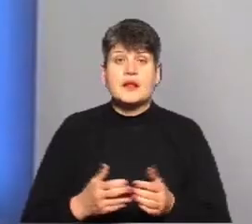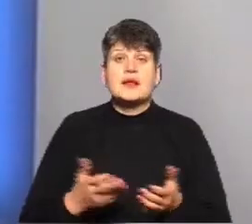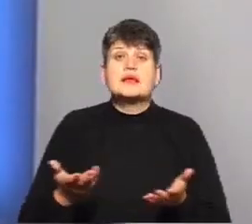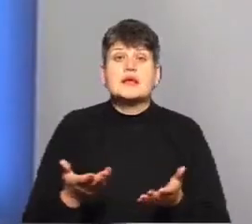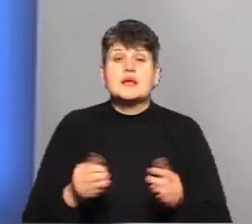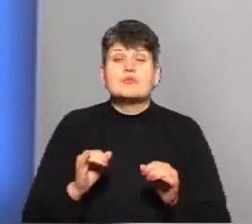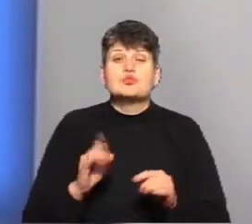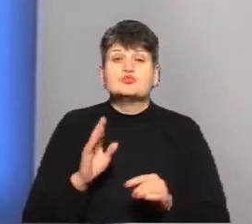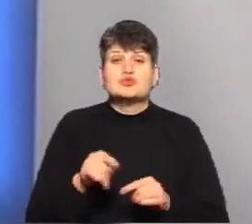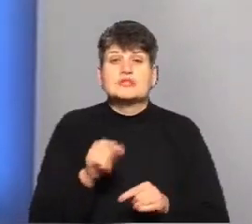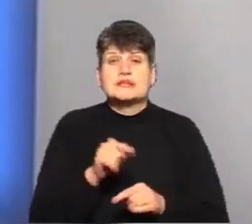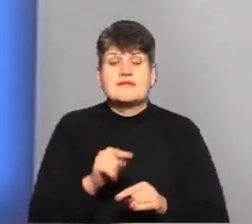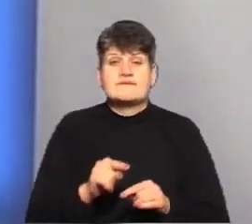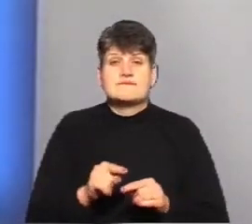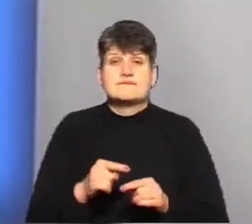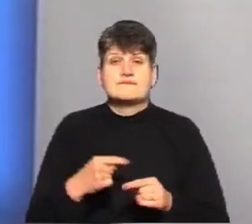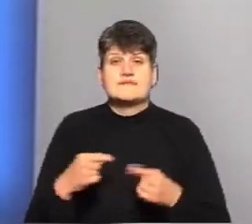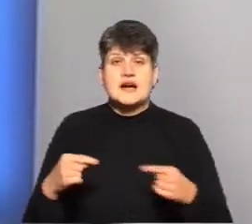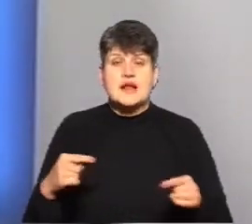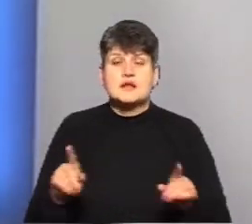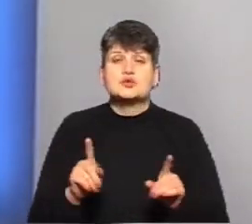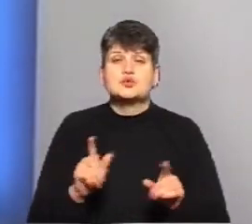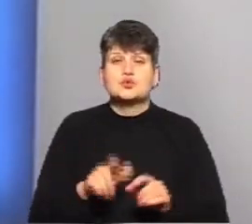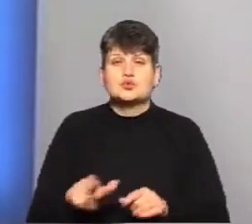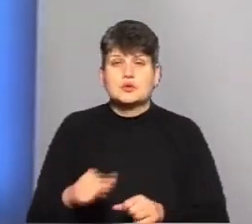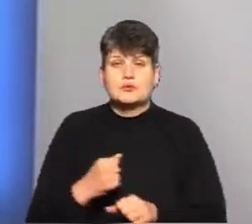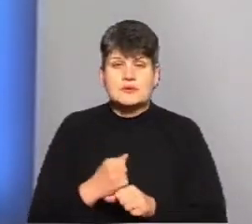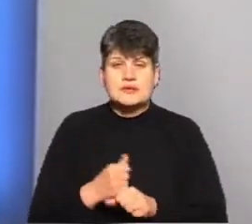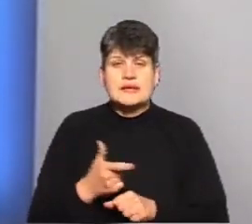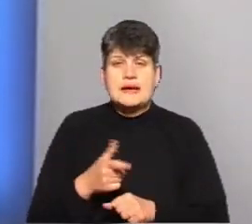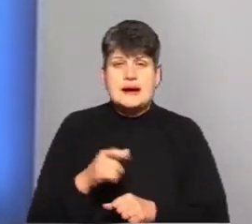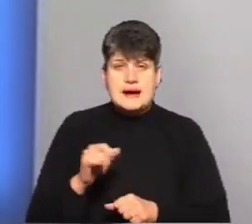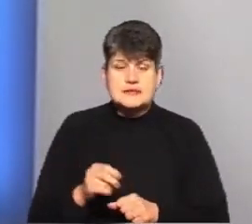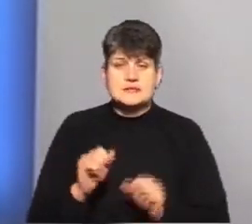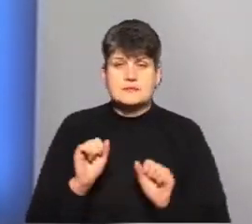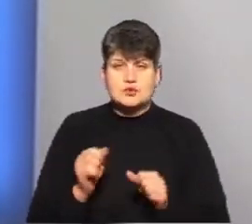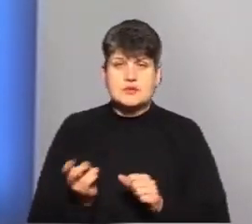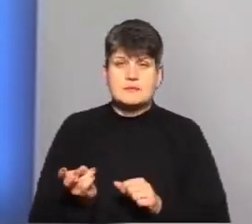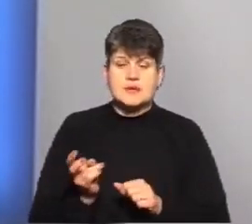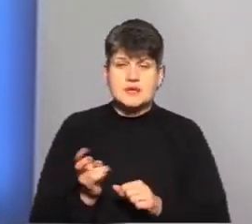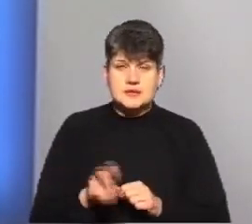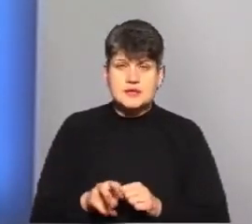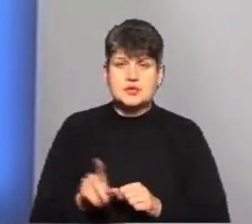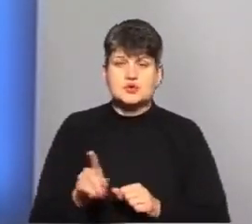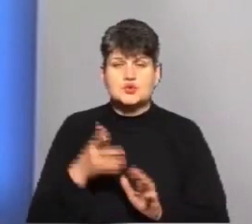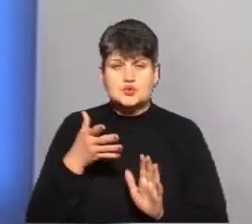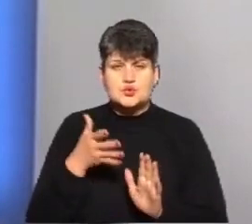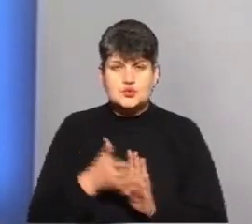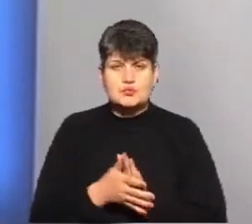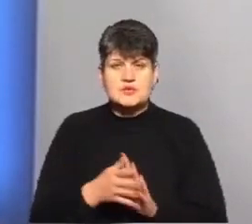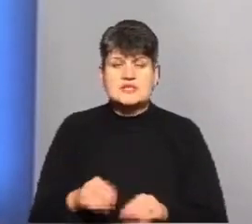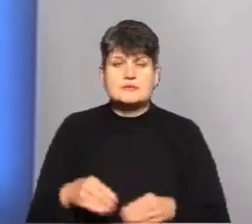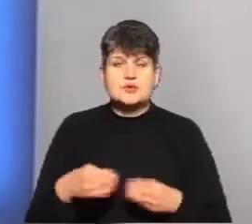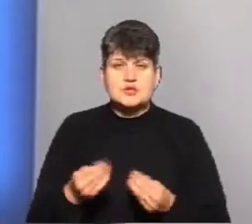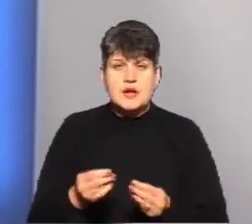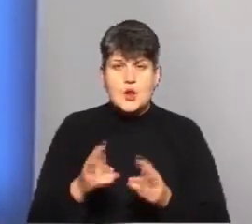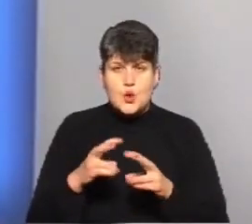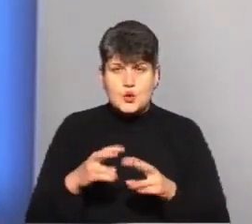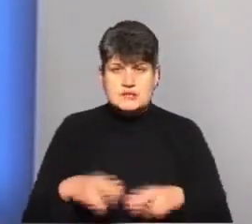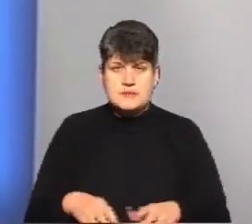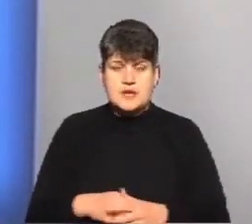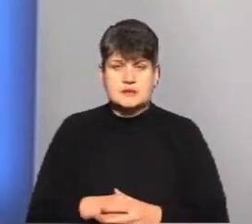що людям робити? Тобто з газом, в принципі, можна прийти щось зрозуміти з постачальником, розібратися, так? Ну, так